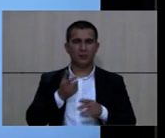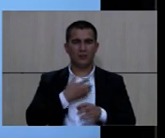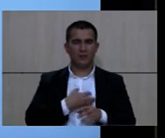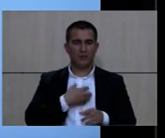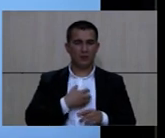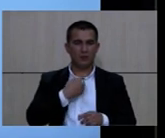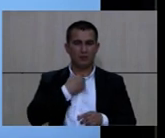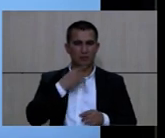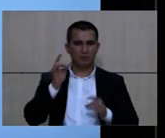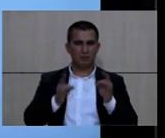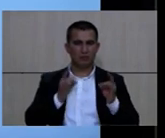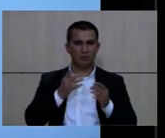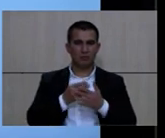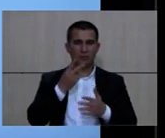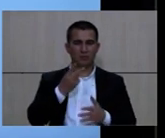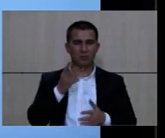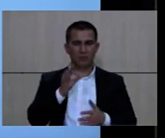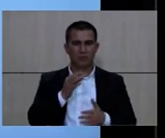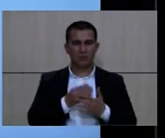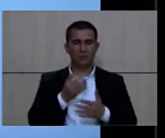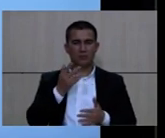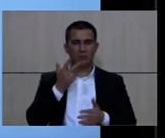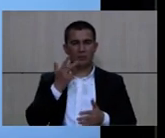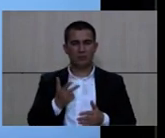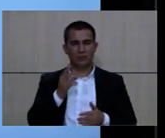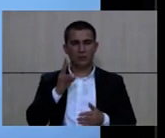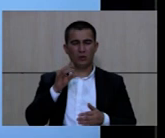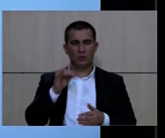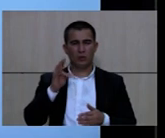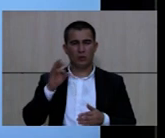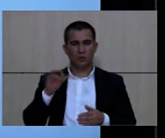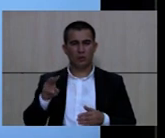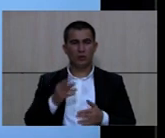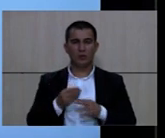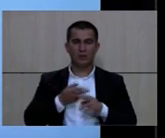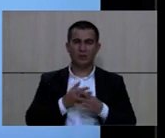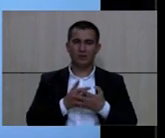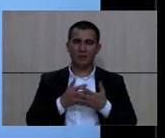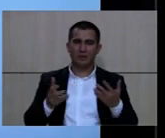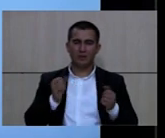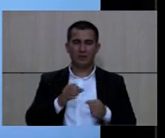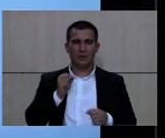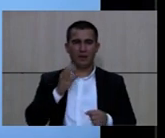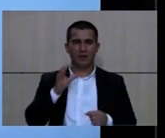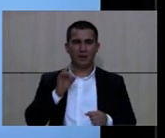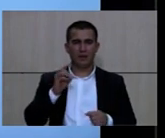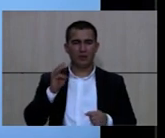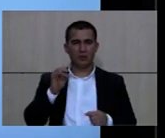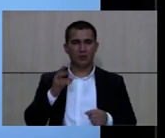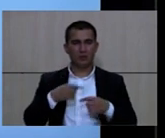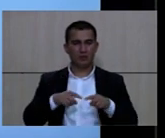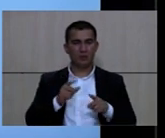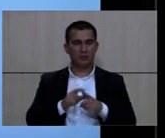deyilib, 2 nu 0, 3 nu 0 va boshqa chastotali tebranishlarni abertonlar deb atashgan.